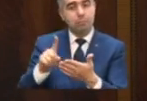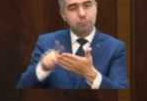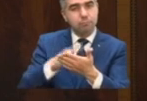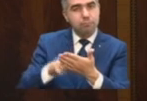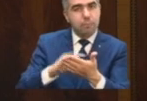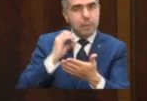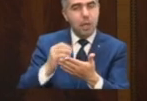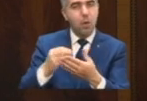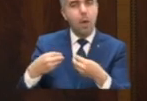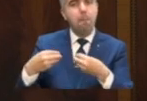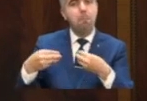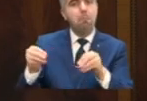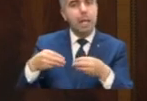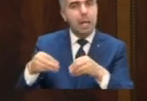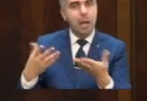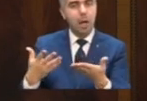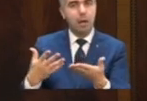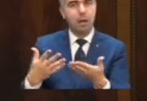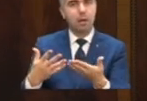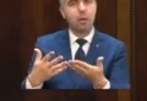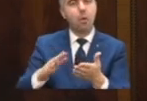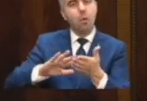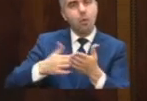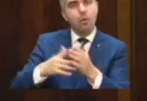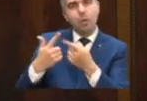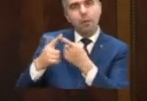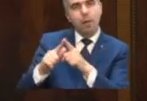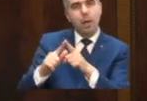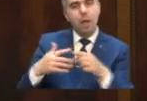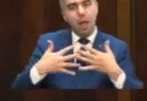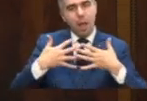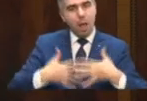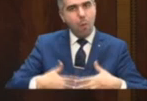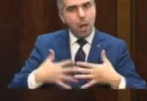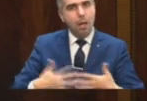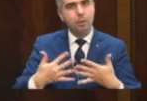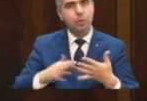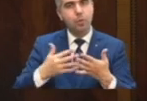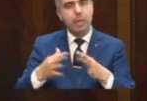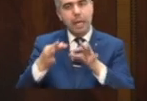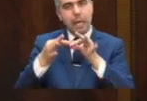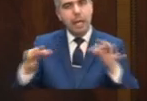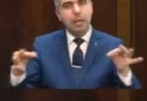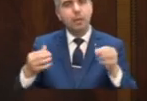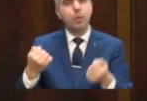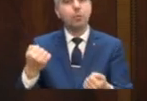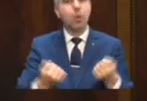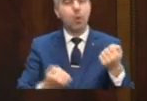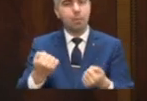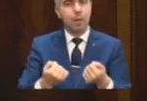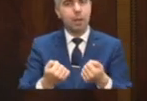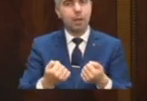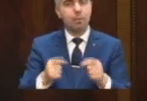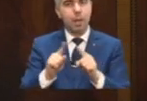حقل البلاستيك، صناعه القوالب، تقنيه نسيج وخيوط السيارات. اللي عندنا دابا هو صناعه